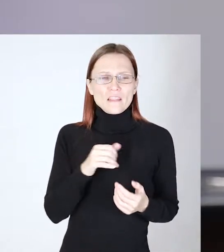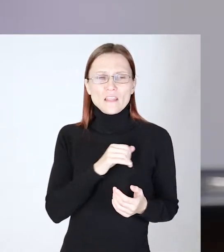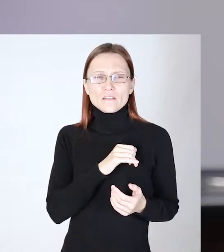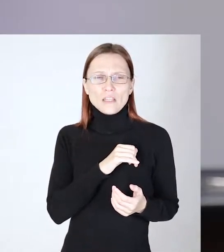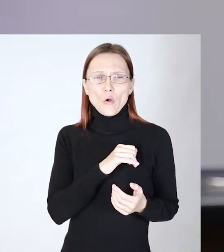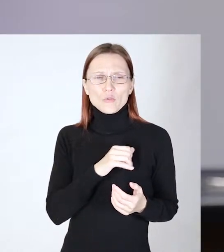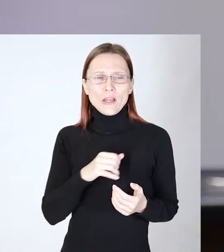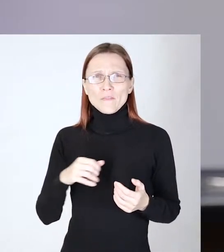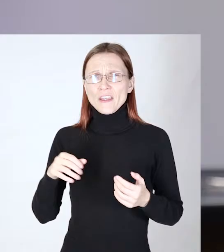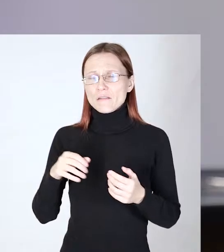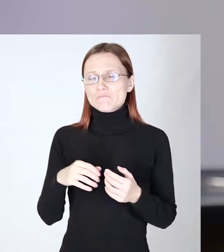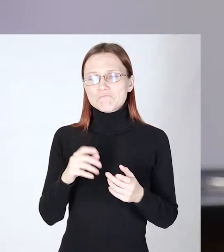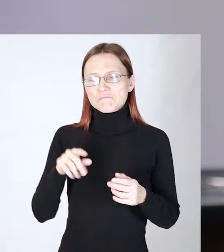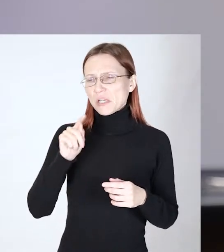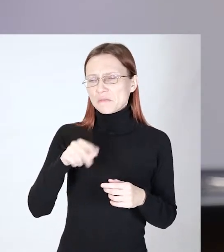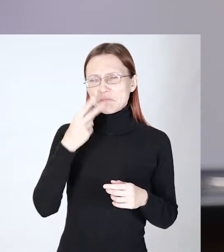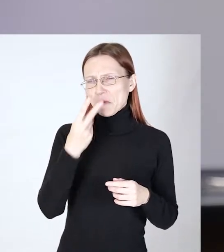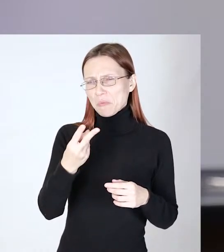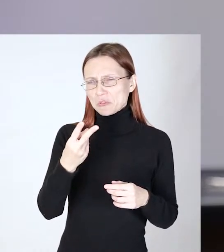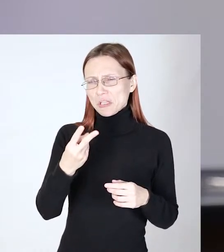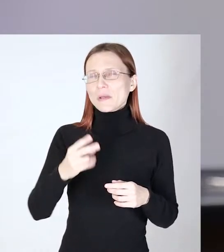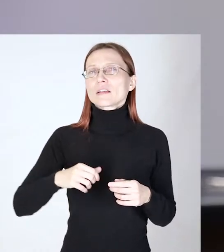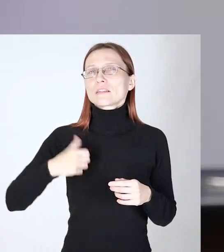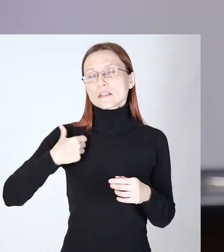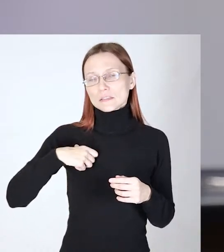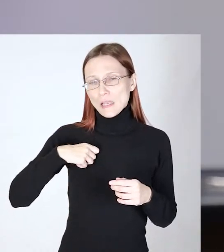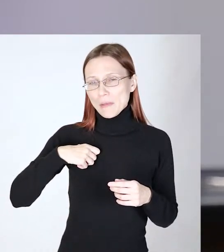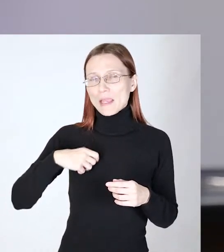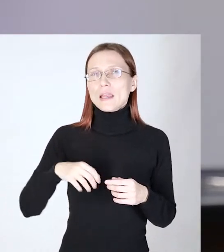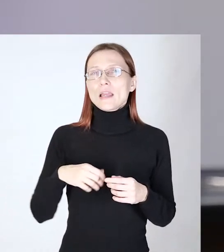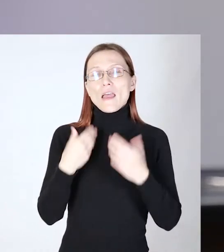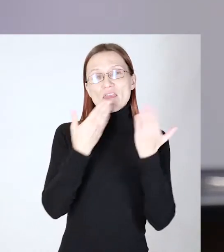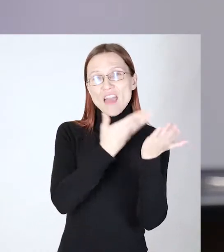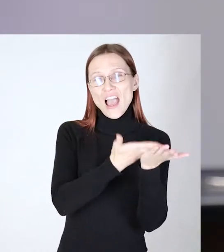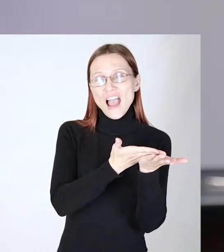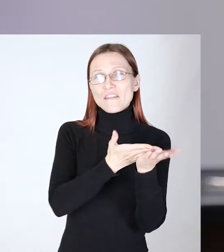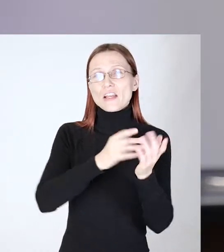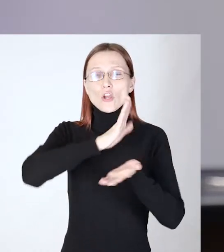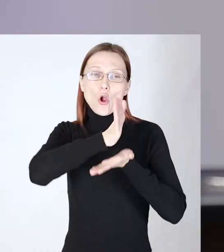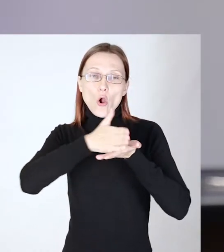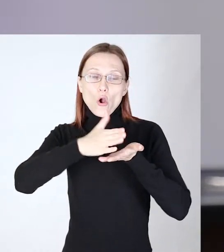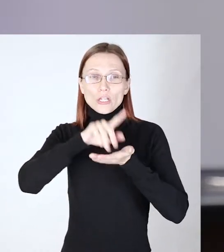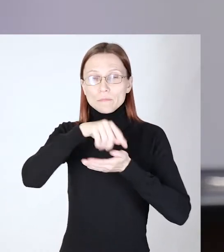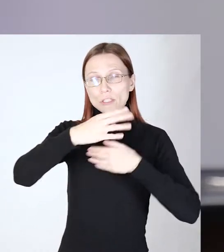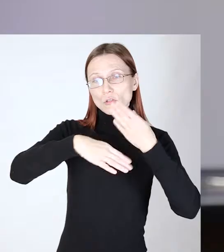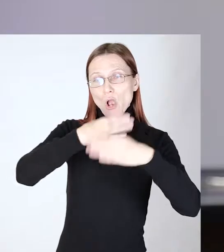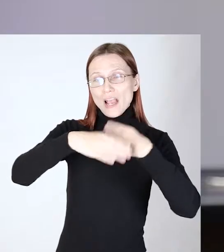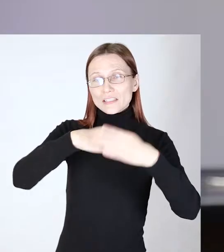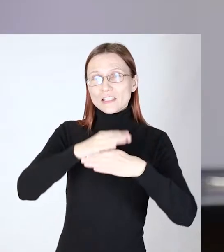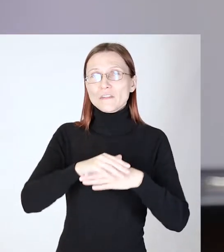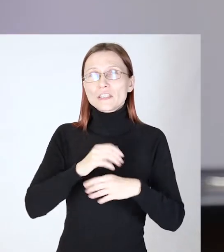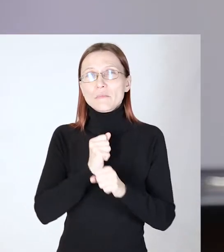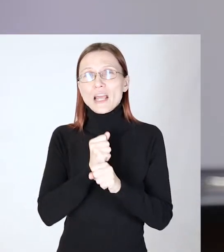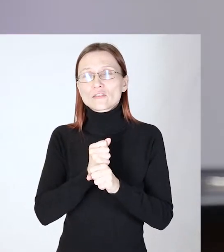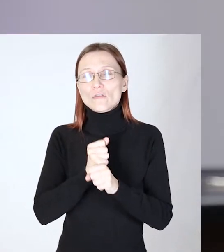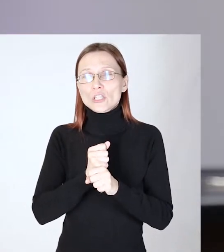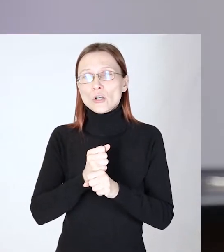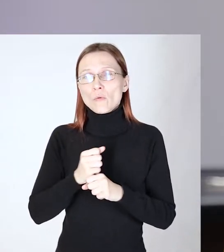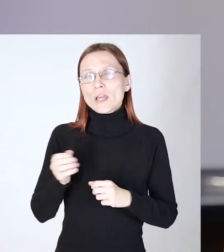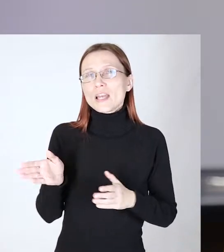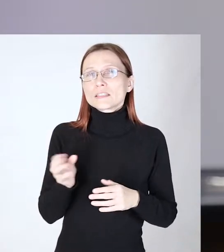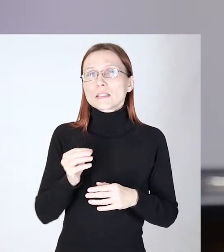pozrieť ani si na to nikdy nekliknem. Takže snažíme sa zároveň vždy dať okrem tých aktivít pracovníkom s mladežou aj